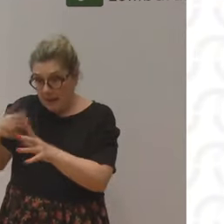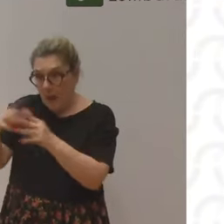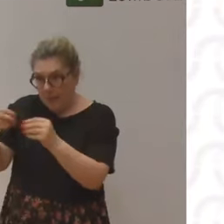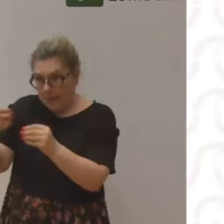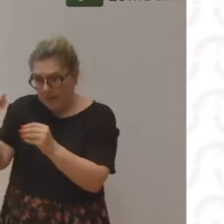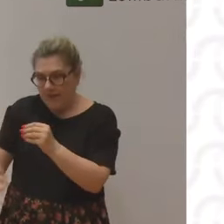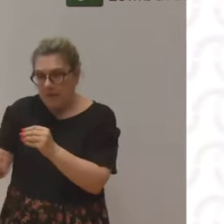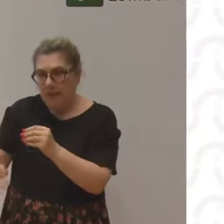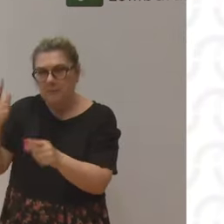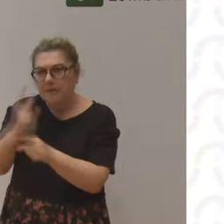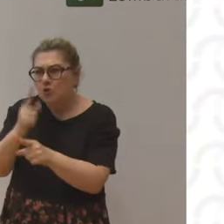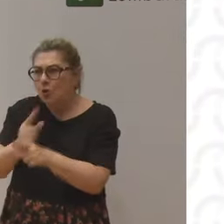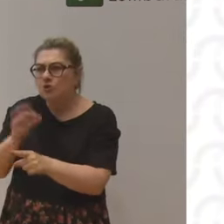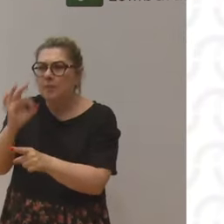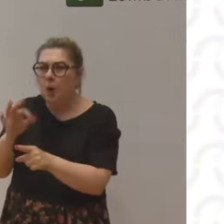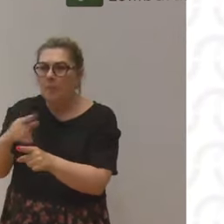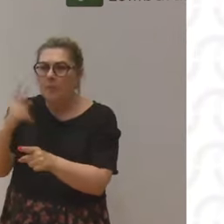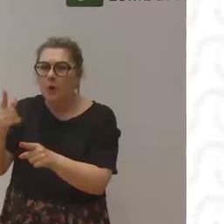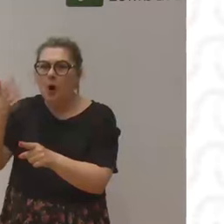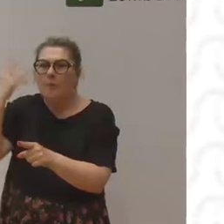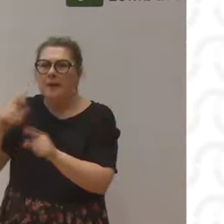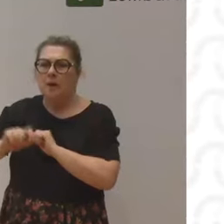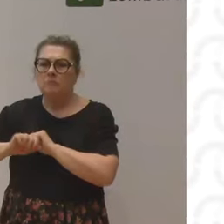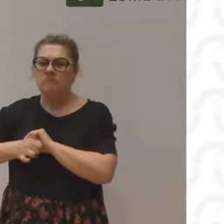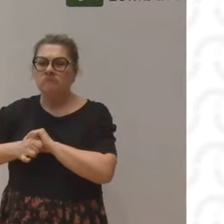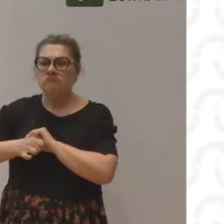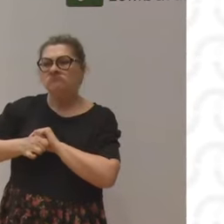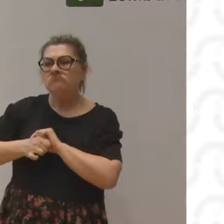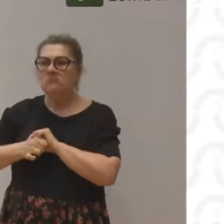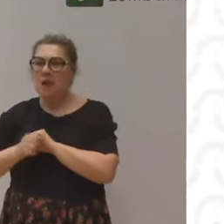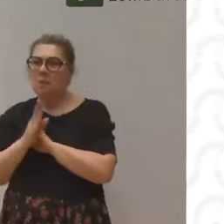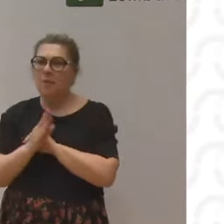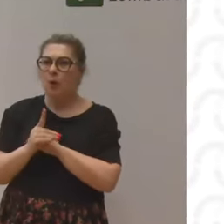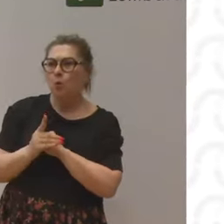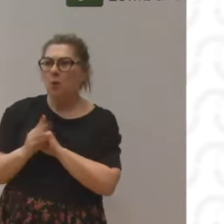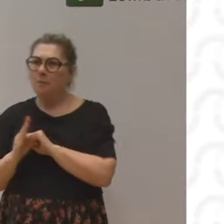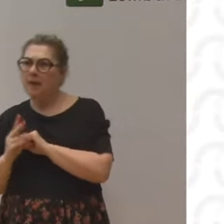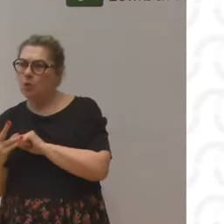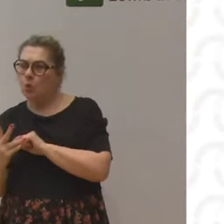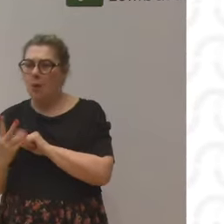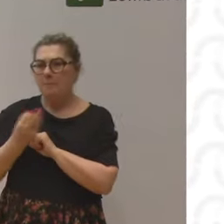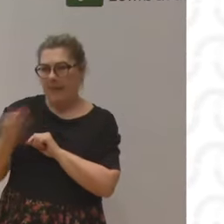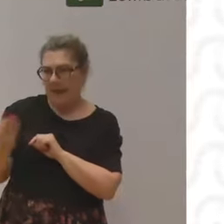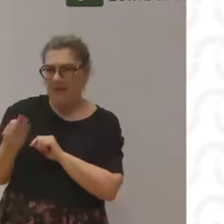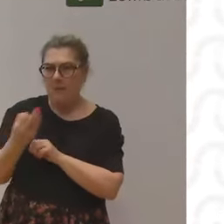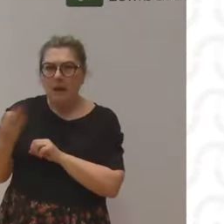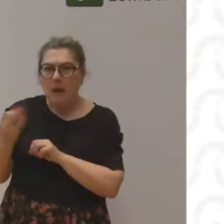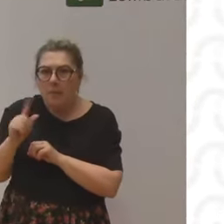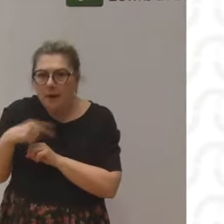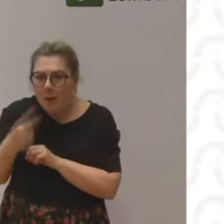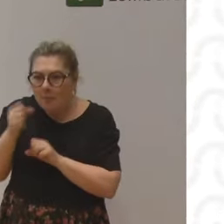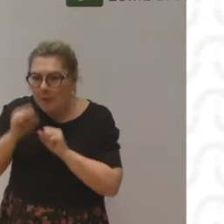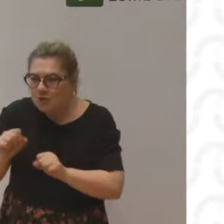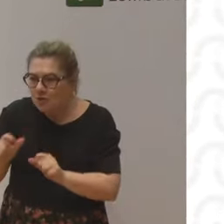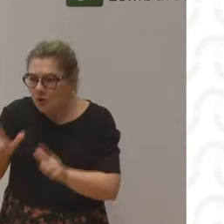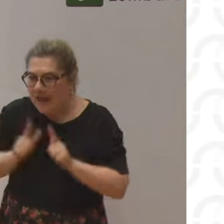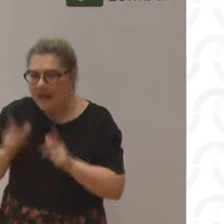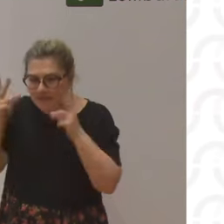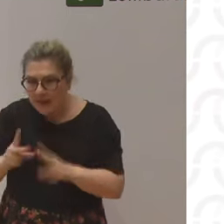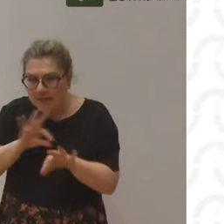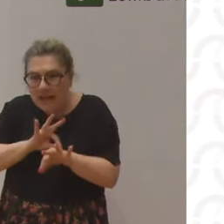qui passare da certe rigidità delle misure B1 e B2 che ben intervengono in alcuni casi ma che non sempre poi riescono ad